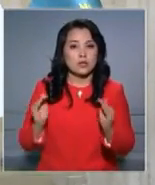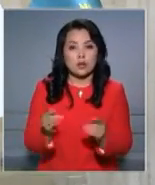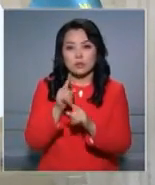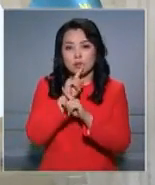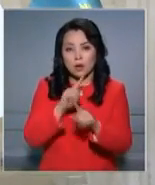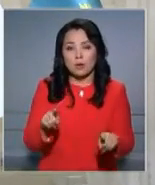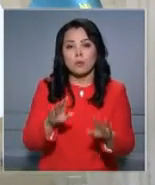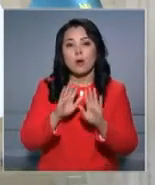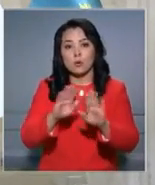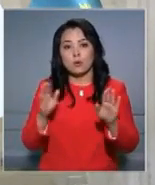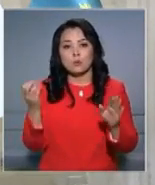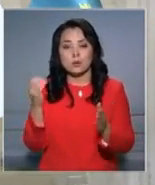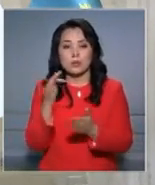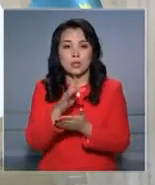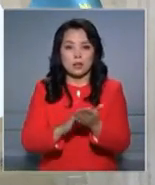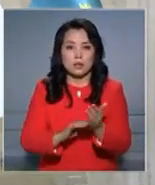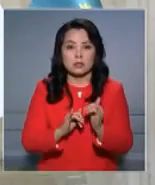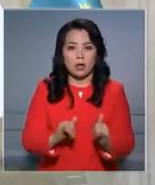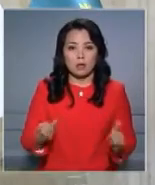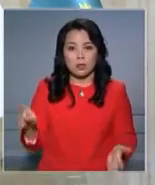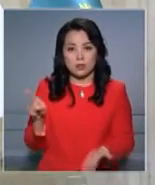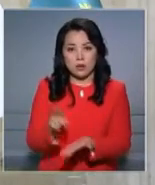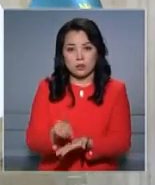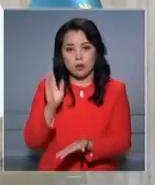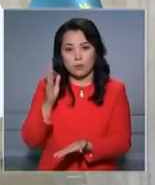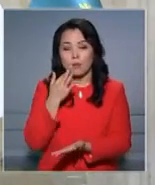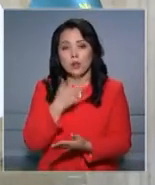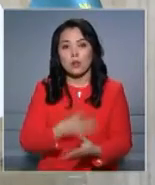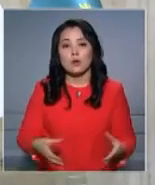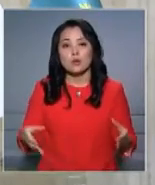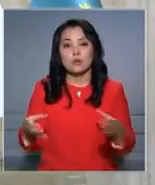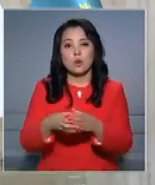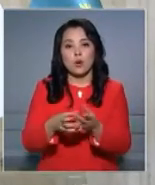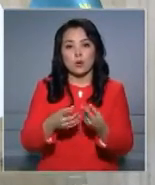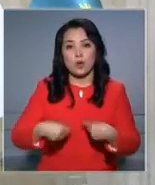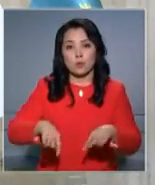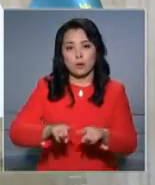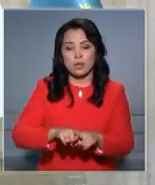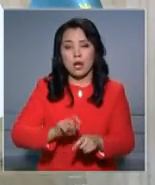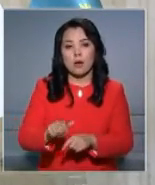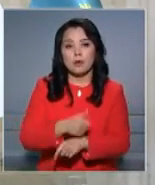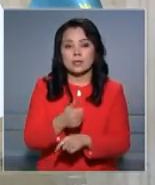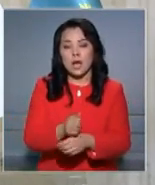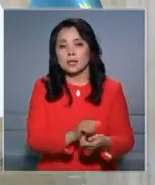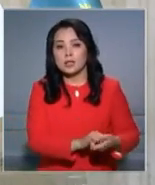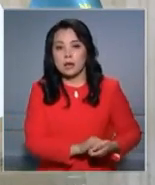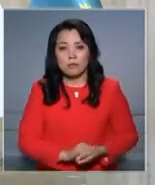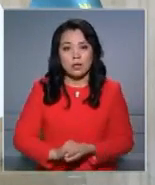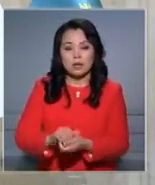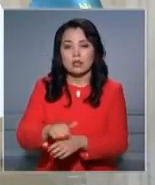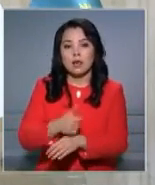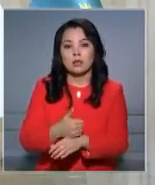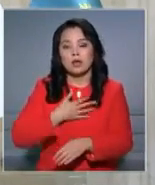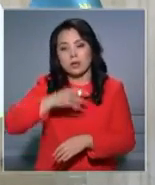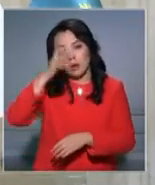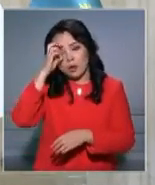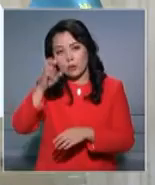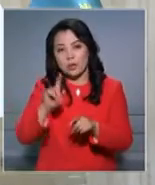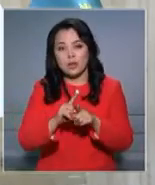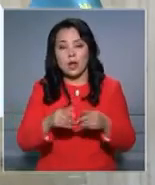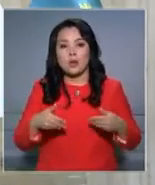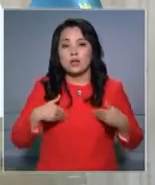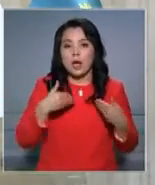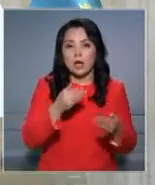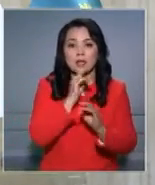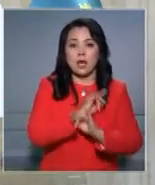көрмеден кейін де ары қарай дамиды. Мысалы, Біріккен Ұлттар Ұйымының бас ассамблеясында елбасының айтқан ұсынысына сәйкес,